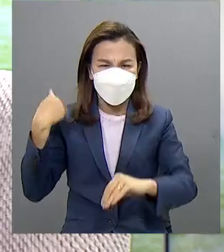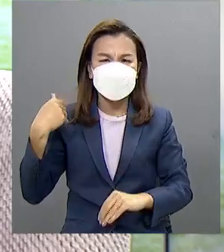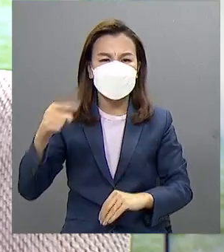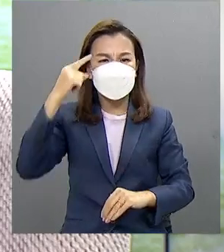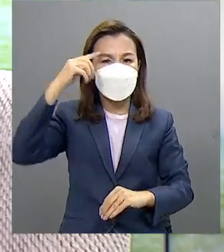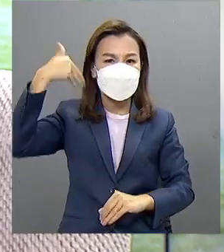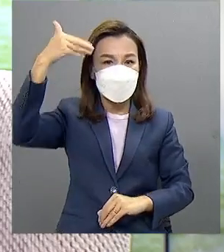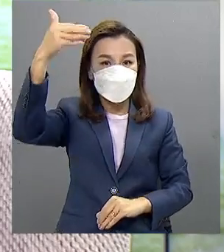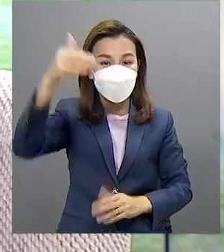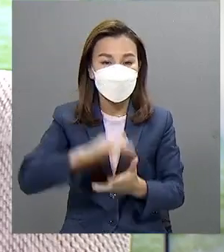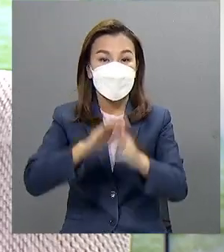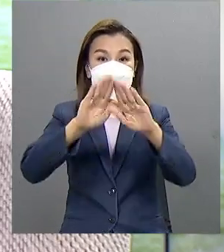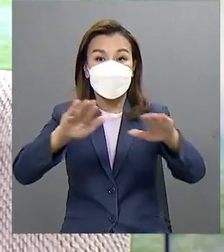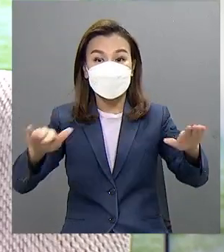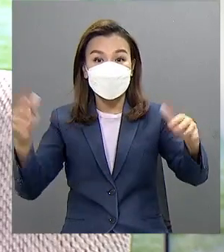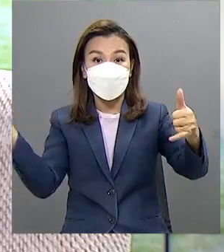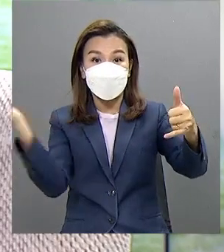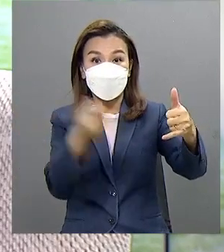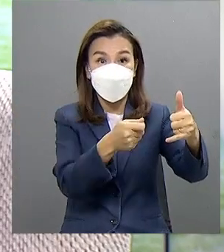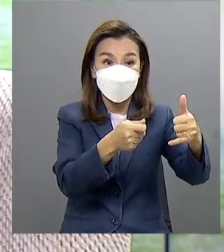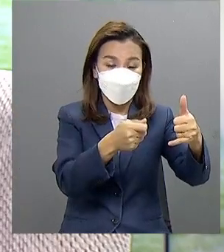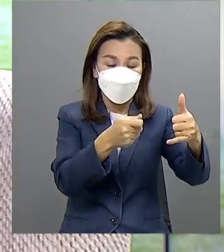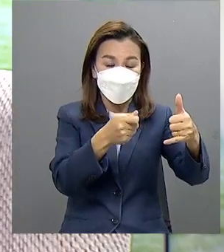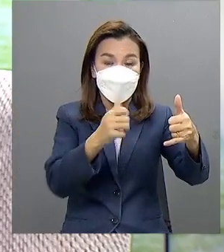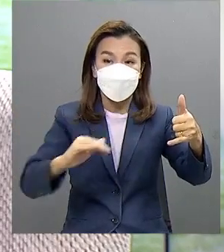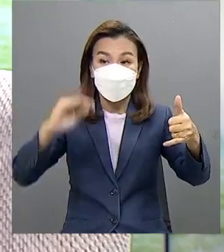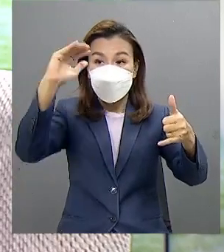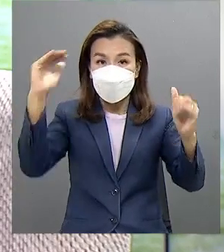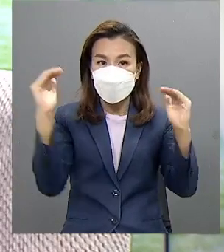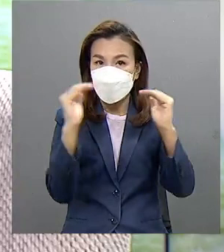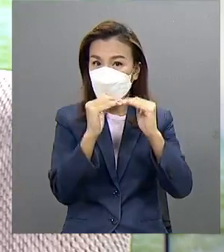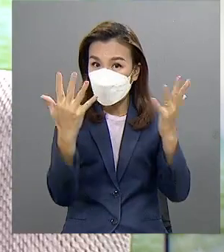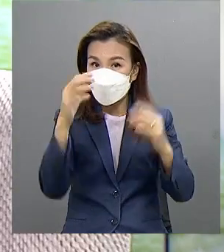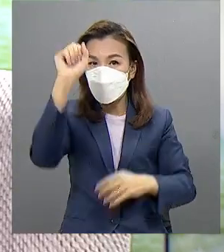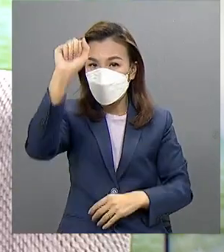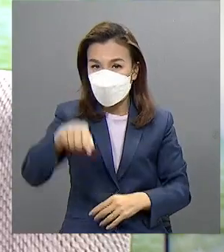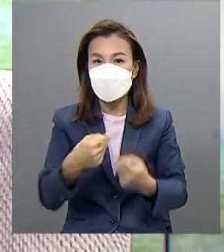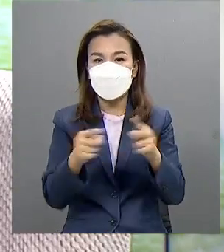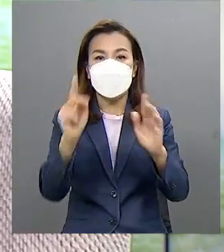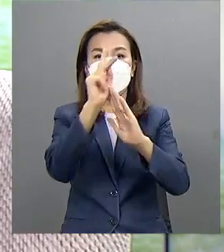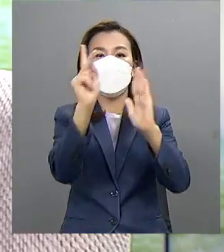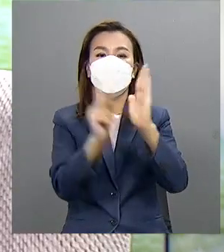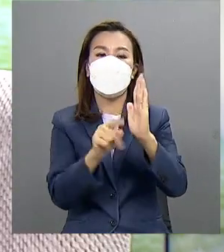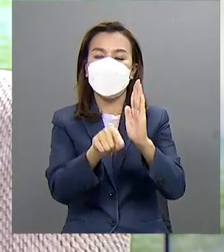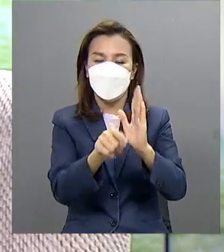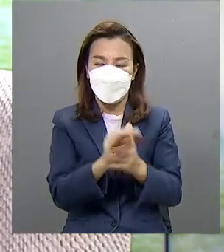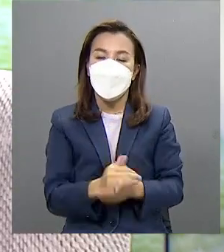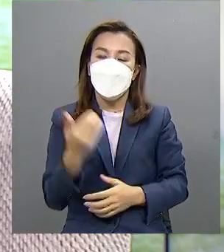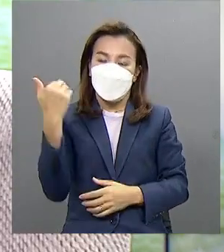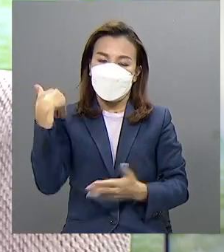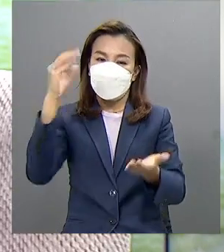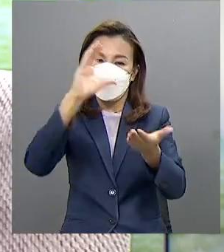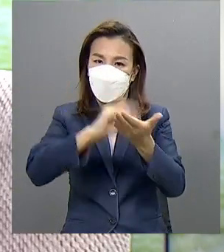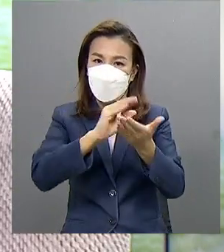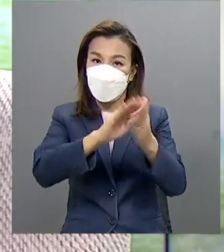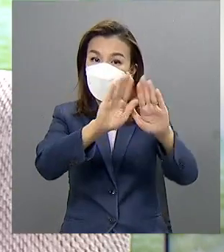ไม่ต้องรับโทษเท่ากับผู้ใหญ่แต่กฎหมายก็ยังมีวิธีเรื่องของการดำเนินการกับความผิดของเยาวชนซึ่งจะมีในเรื่องของ